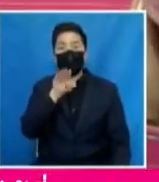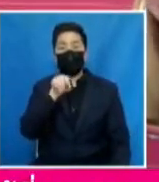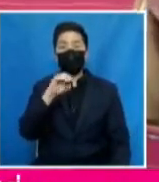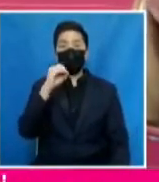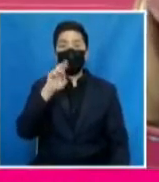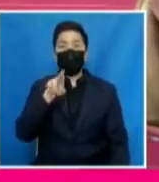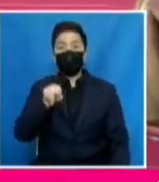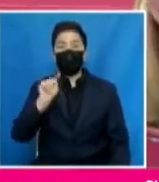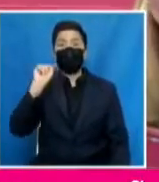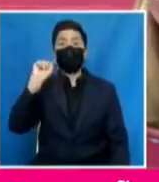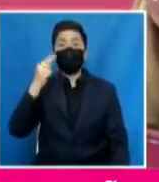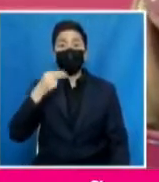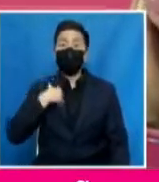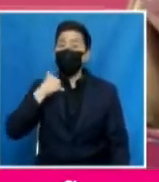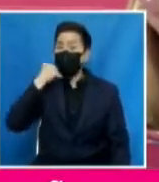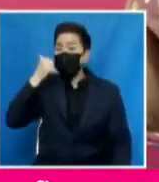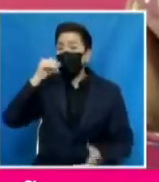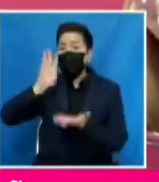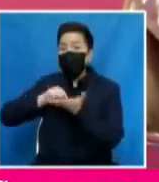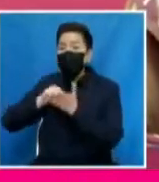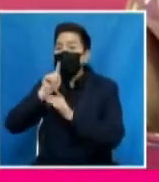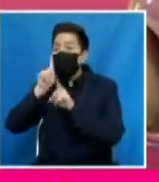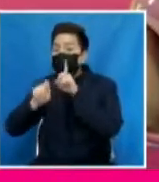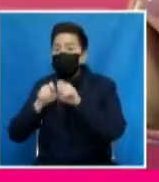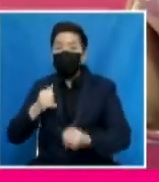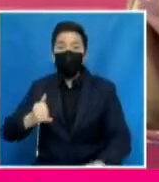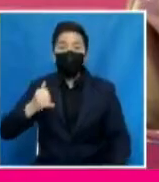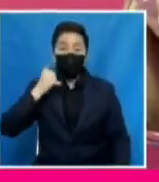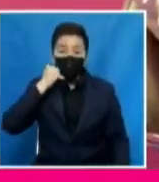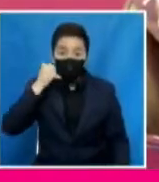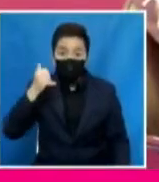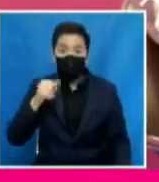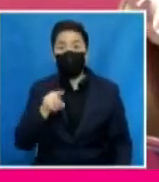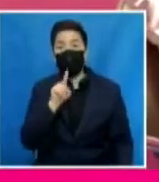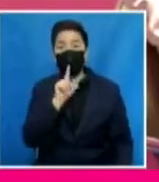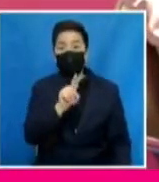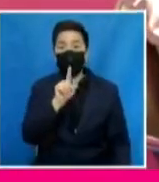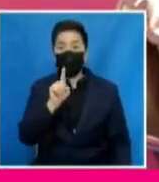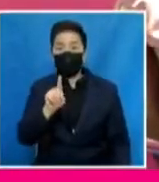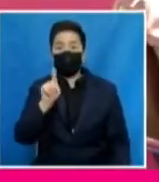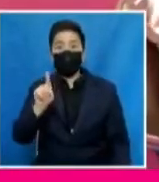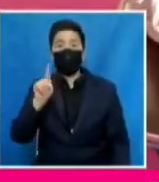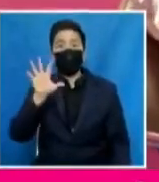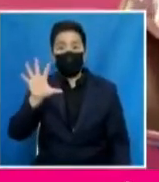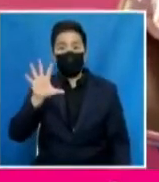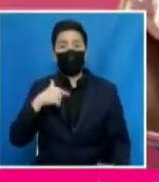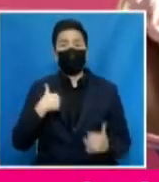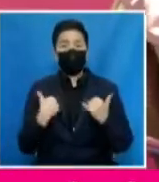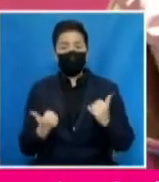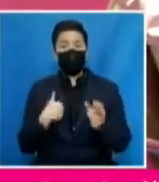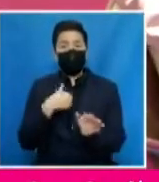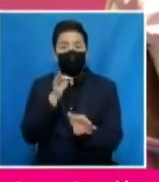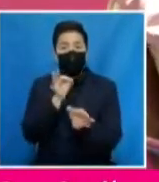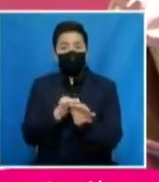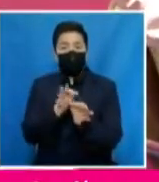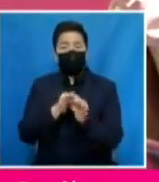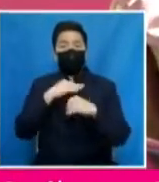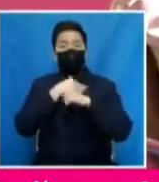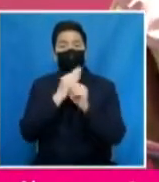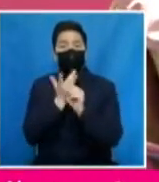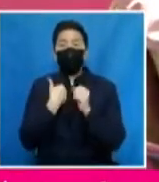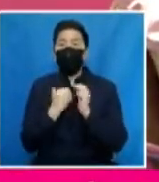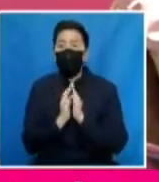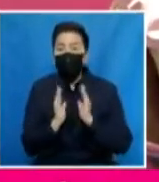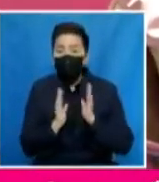www.gsb.or.th หรือโทรสอบถามข้อมูลเพิ่มเติมได้ที่ call center 1115ในนามของทางธนาคารออมสินขอขอบพระคุ